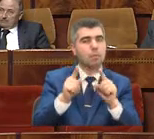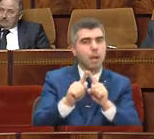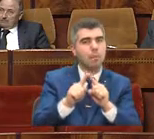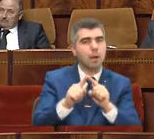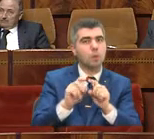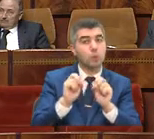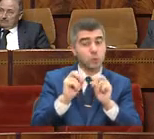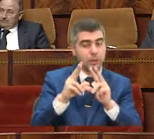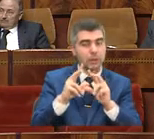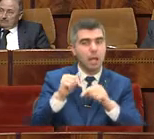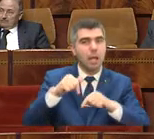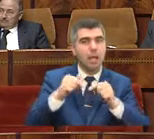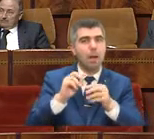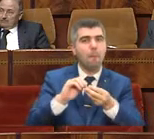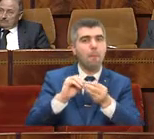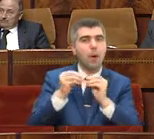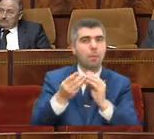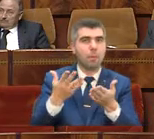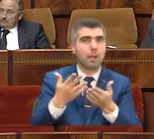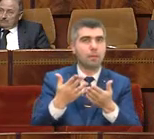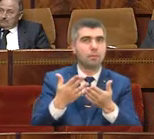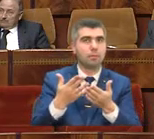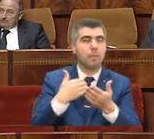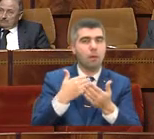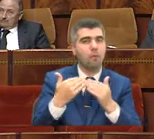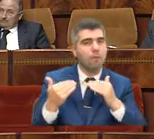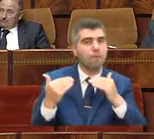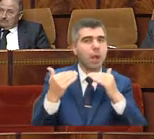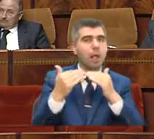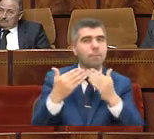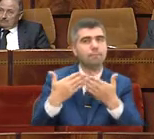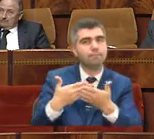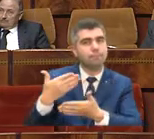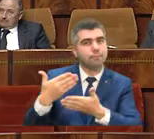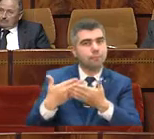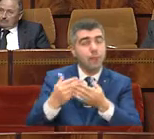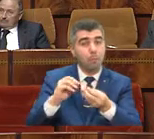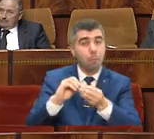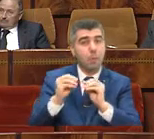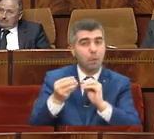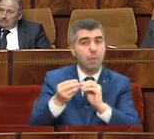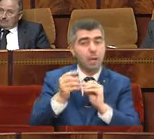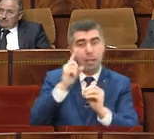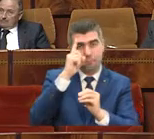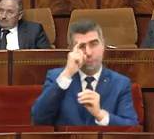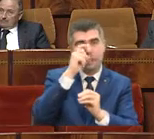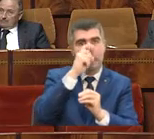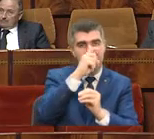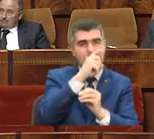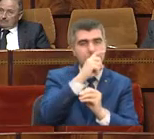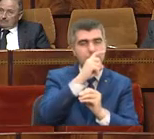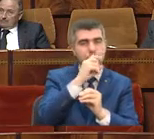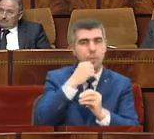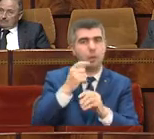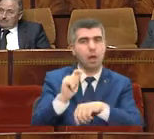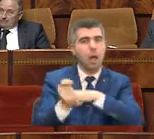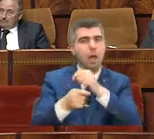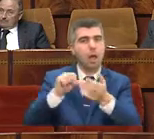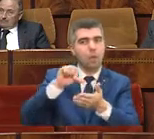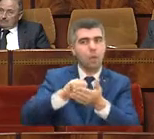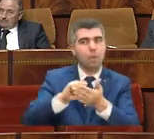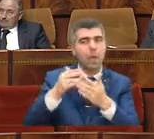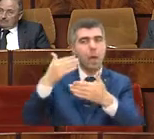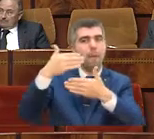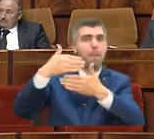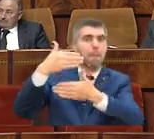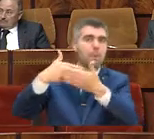كاين، ولا نختلف في هذه القاعه، لان مشكل عويص في العالم القروي ديال البناء.